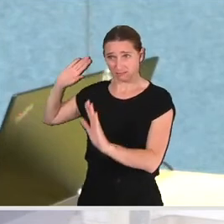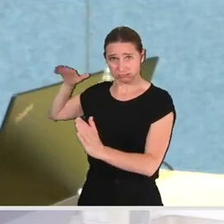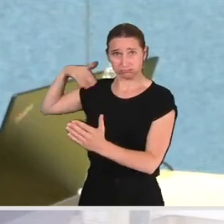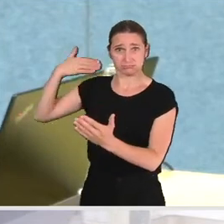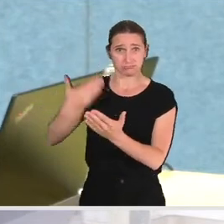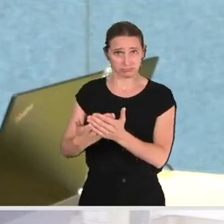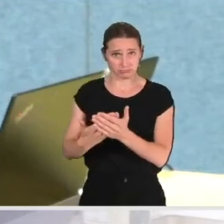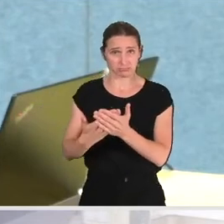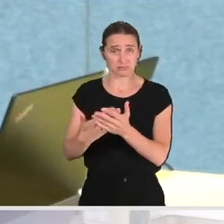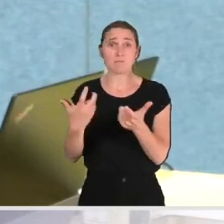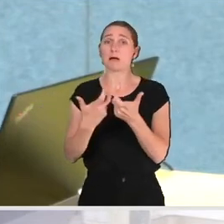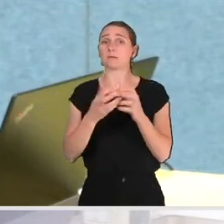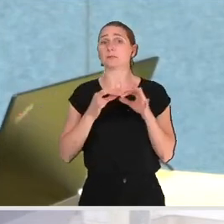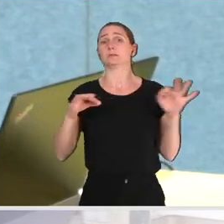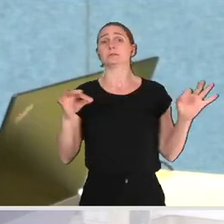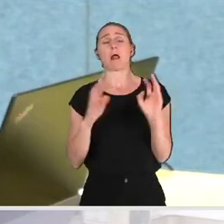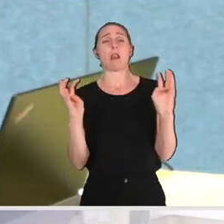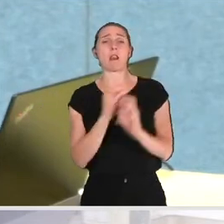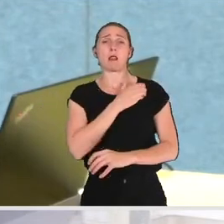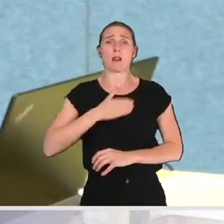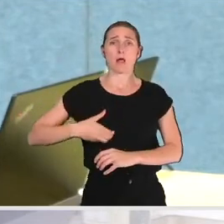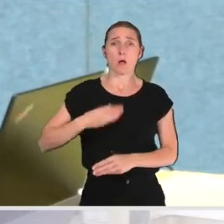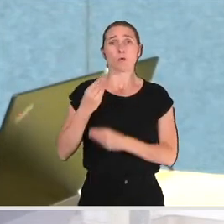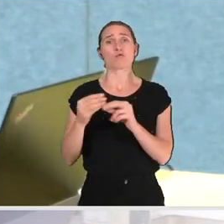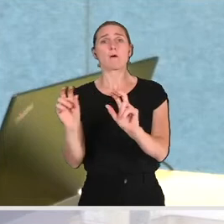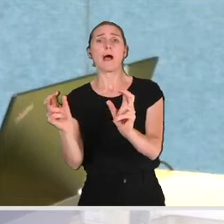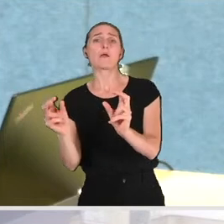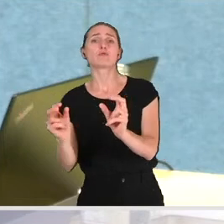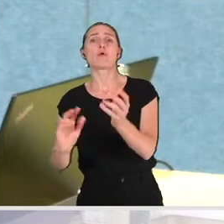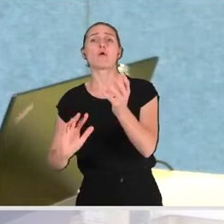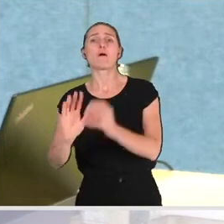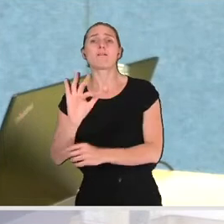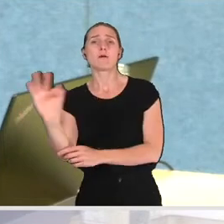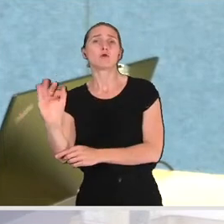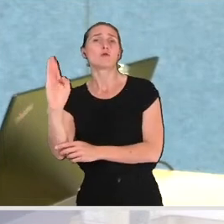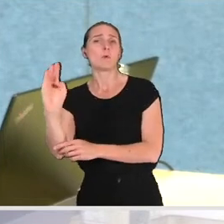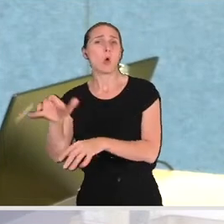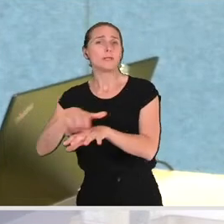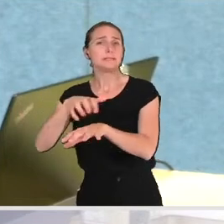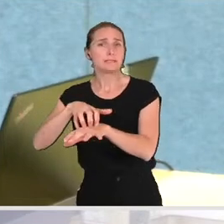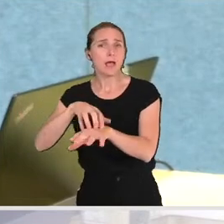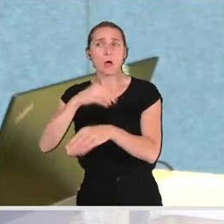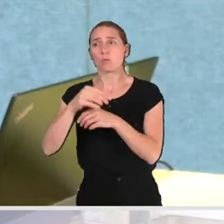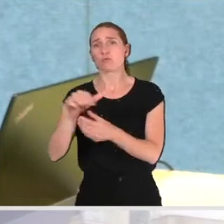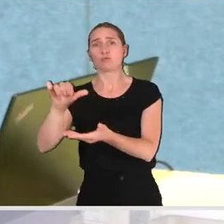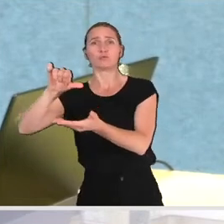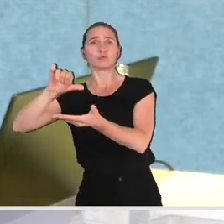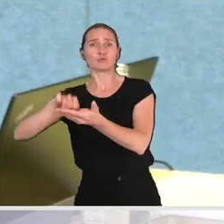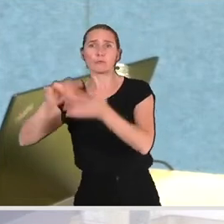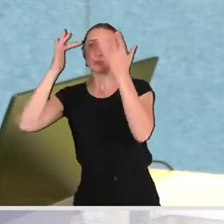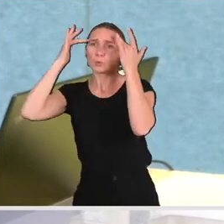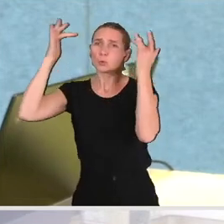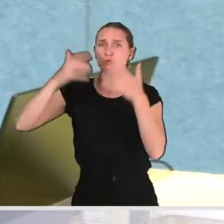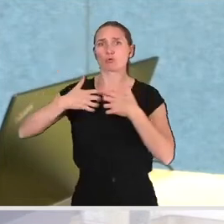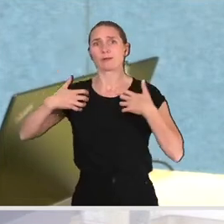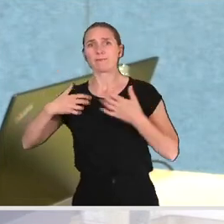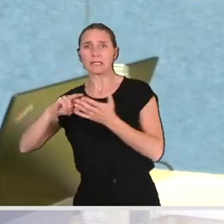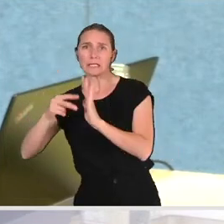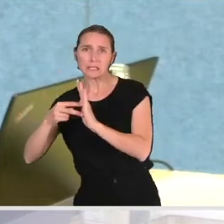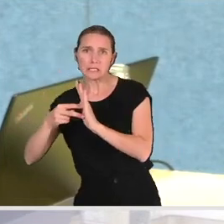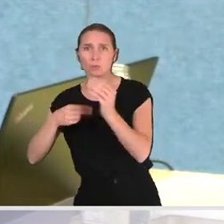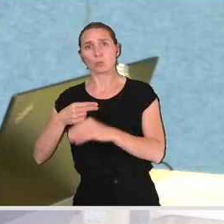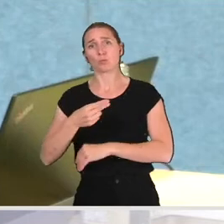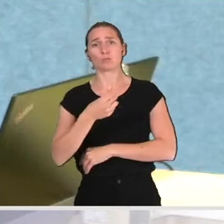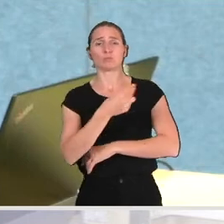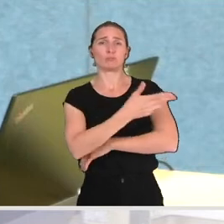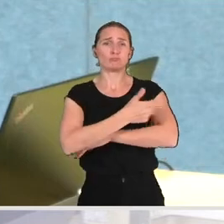du Conseil aux locaux de France Bleu Isère, en passant par le Centre de culture scientifique et technique, deux gendarmeries ou